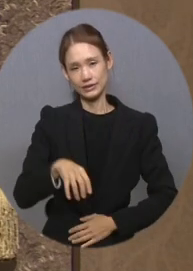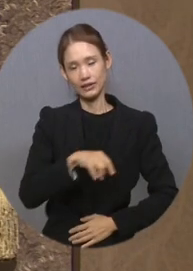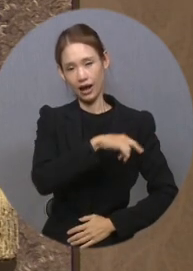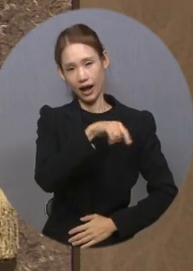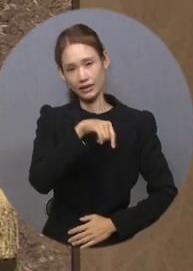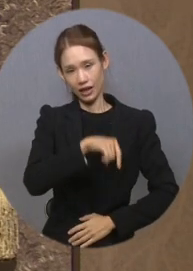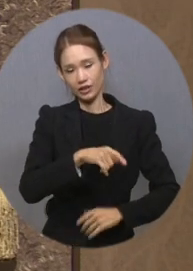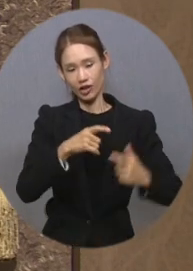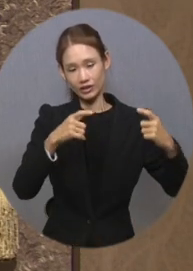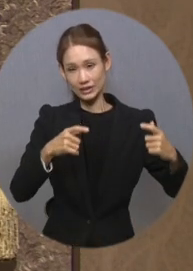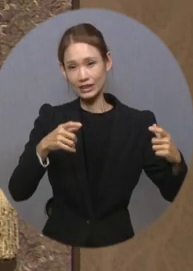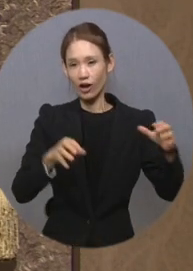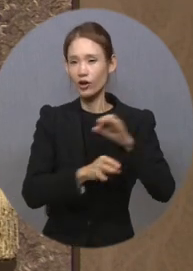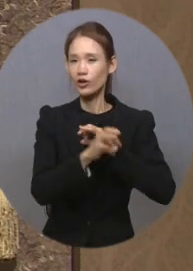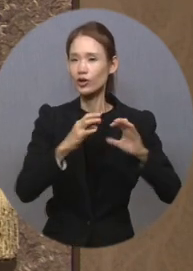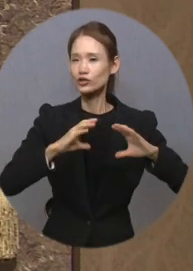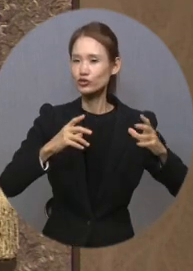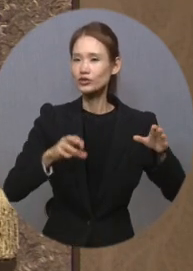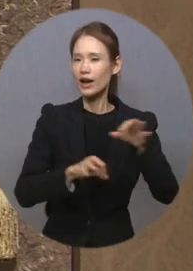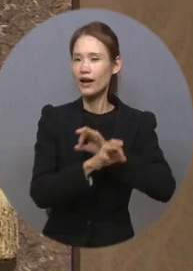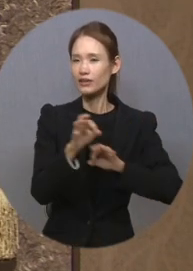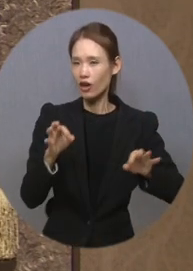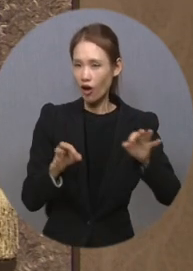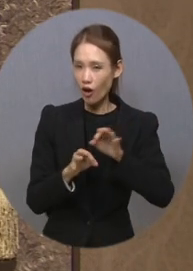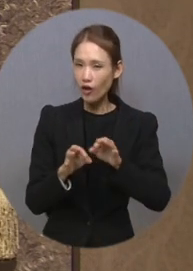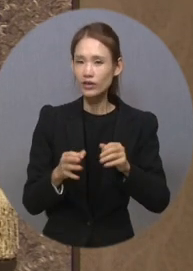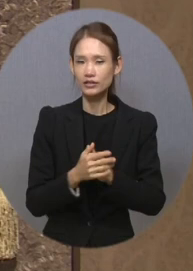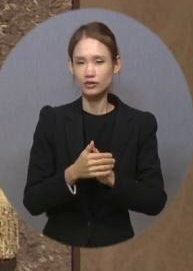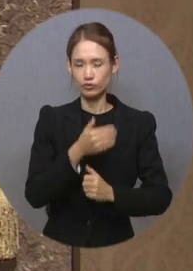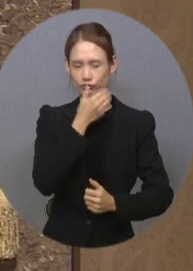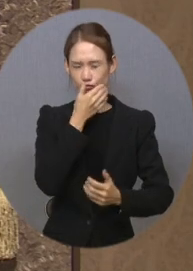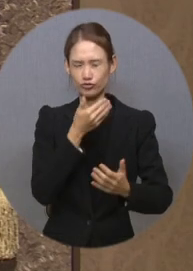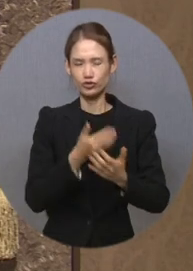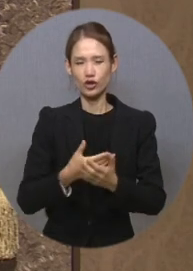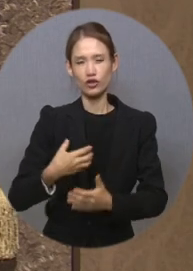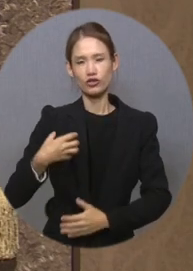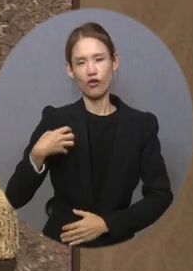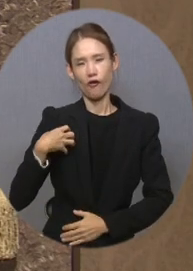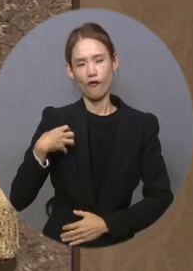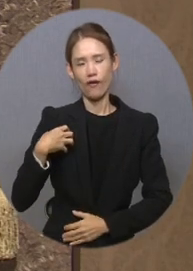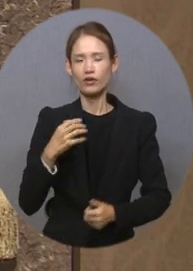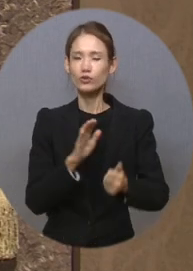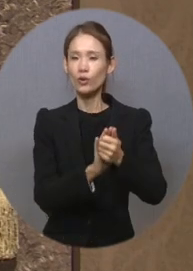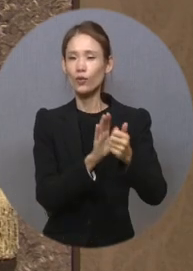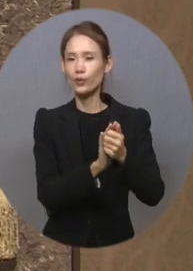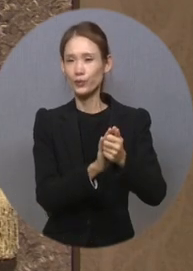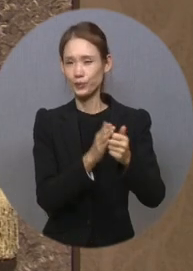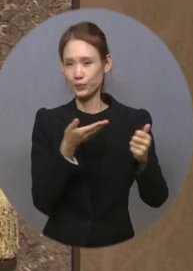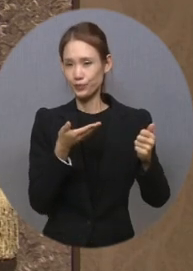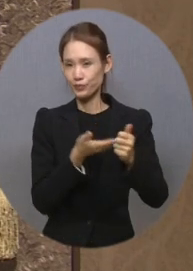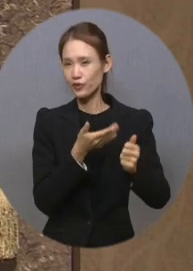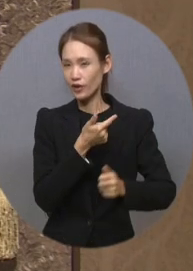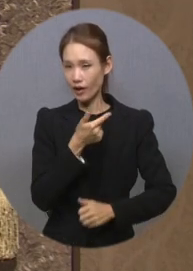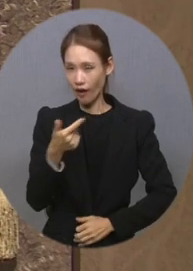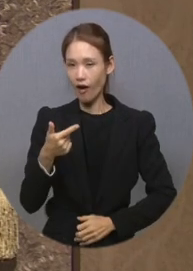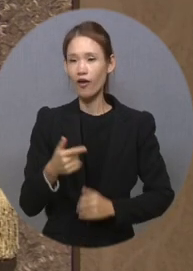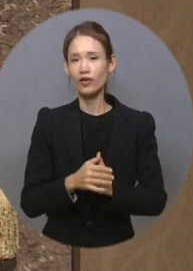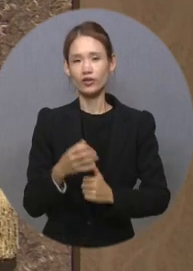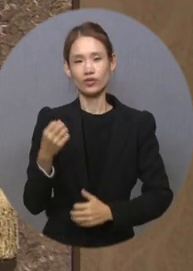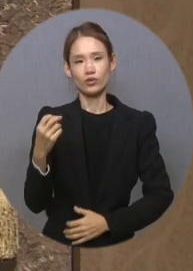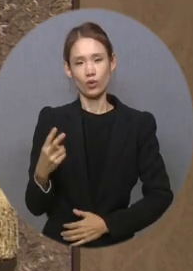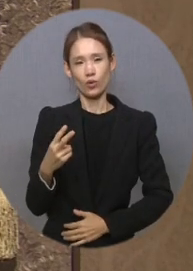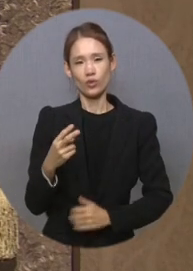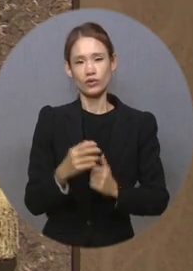지역경제, 또 국가경제도 아주 중요한 역할하고 기여를 많이 합니다. 네. 그런가 하면은 또